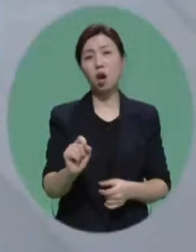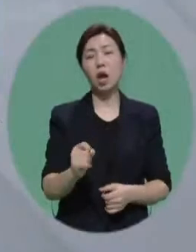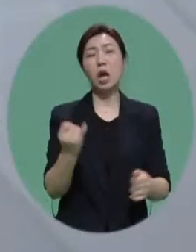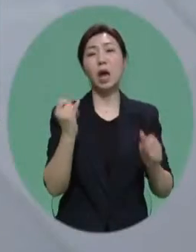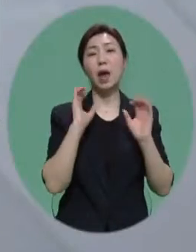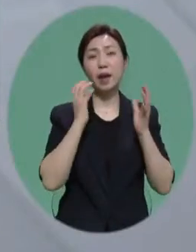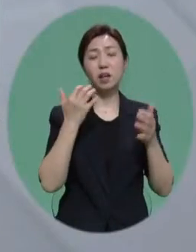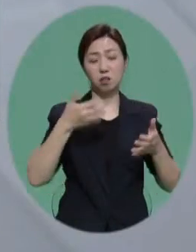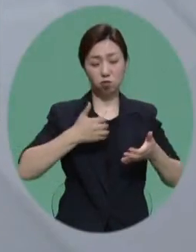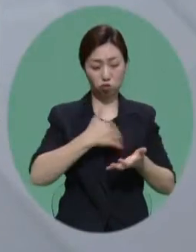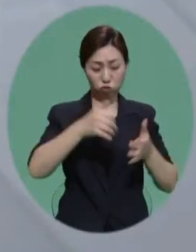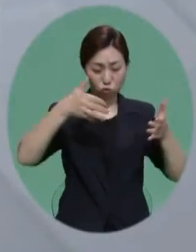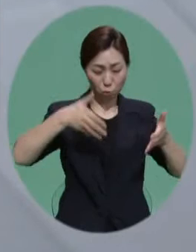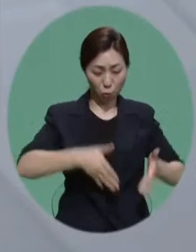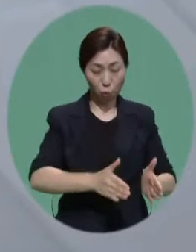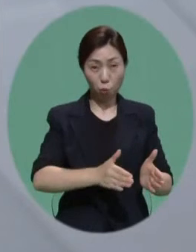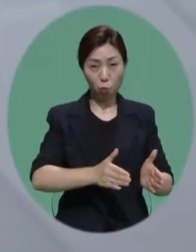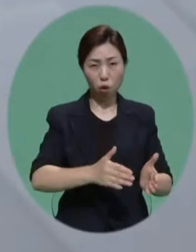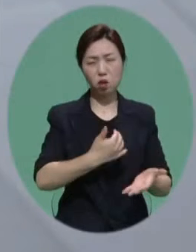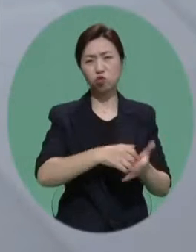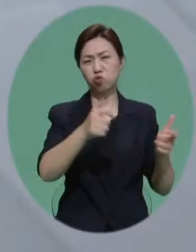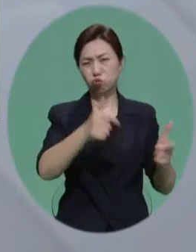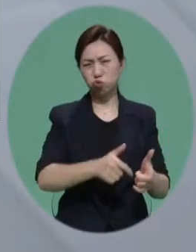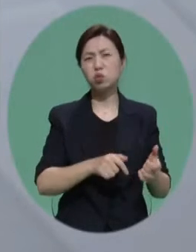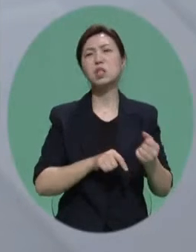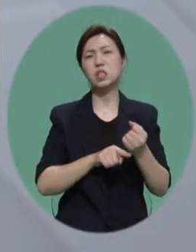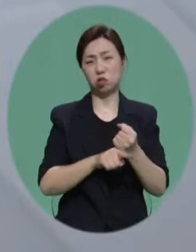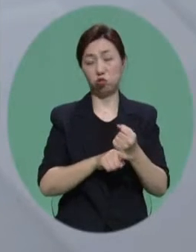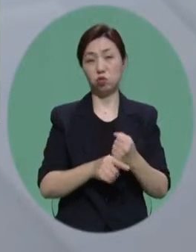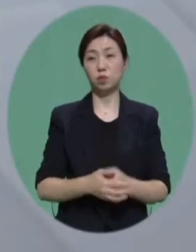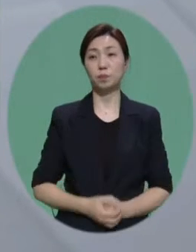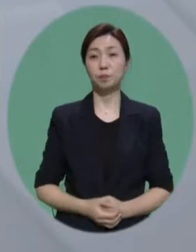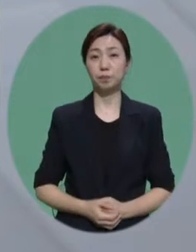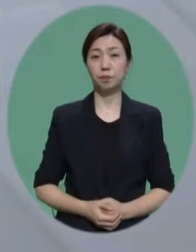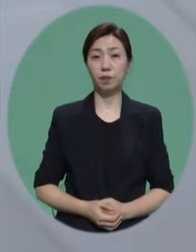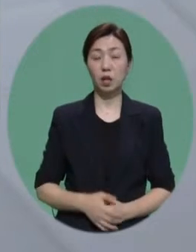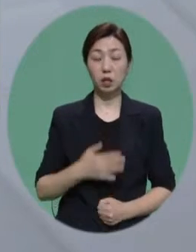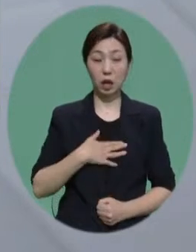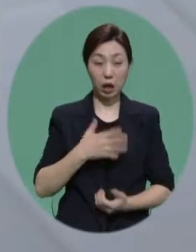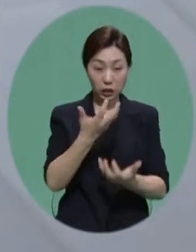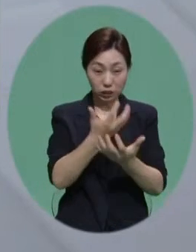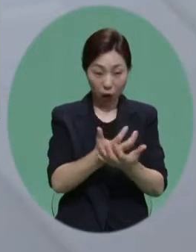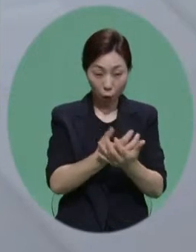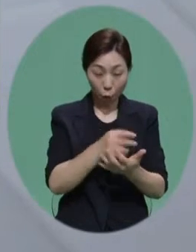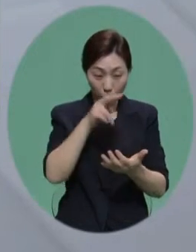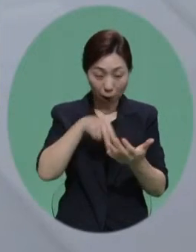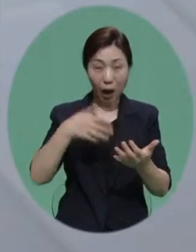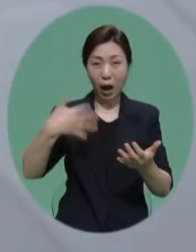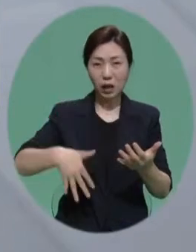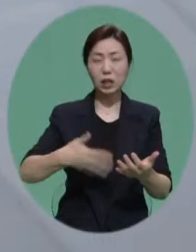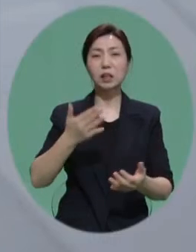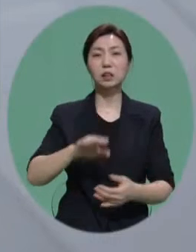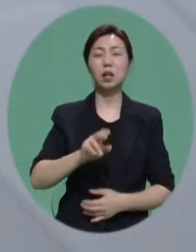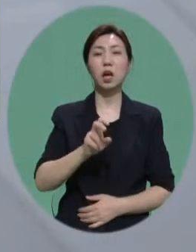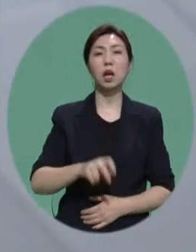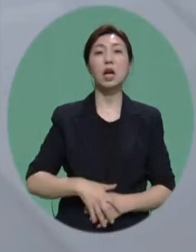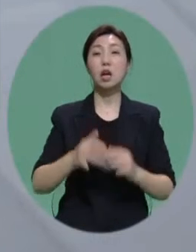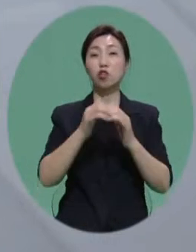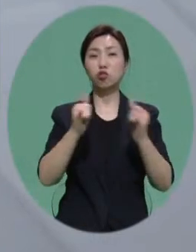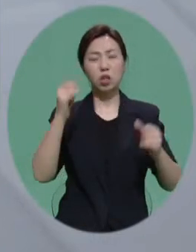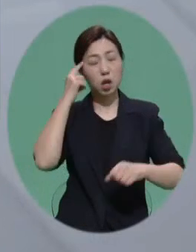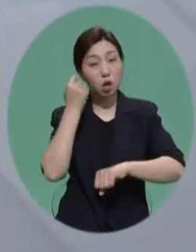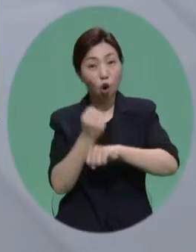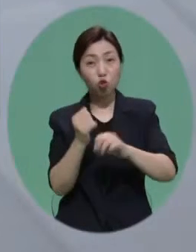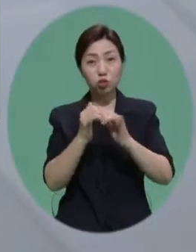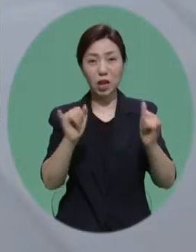제가 그걸 직접 보지는 못했고 아까 많이 제 멜 더 쓰라고 하는 유명한 인구 인류학자 의 학자가 분석하기